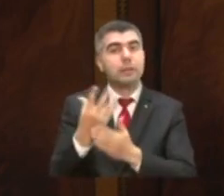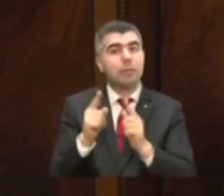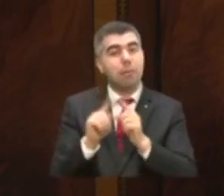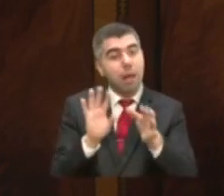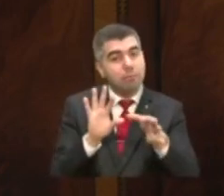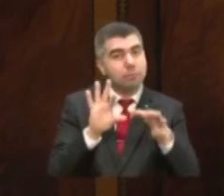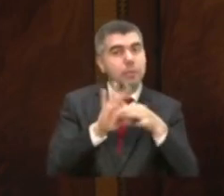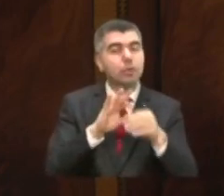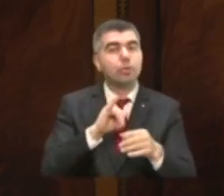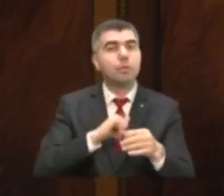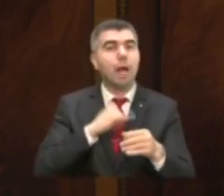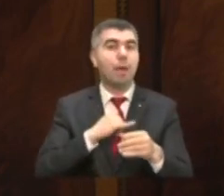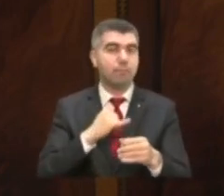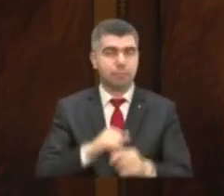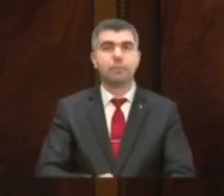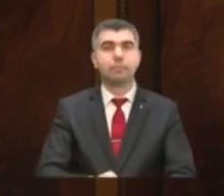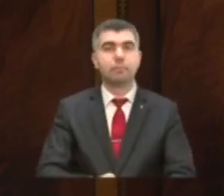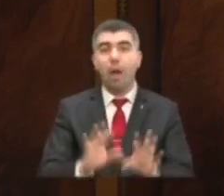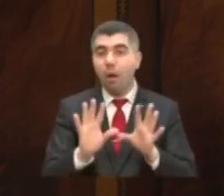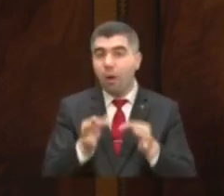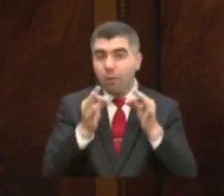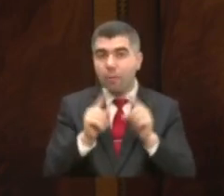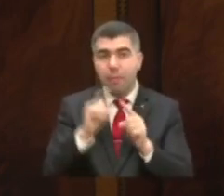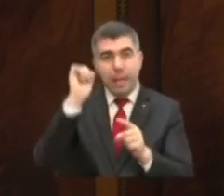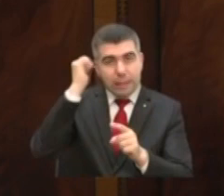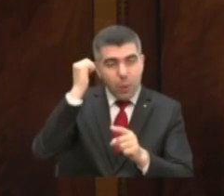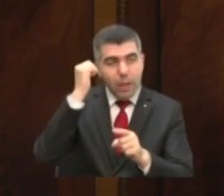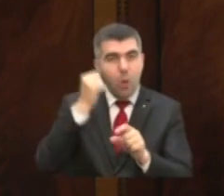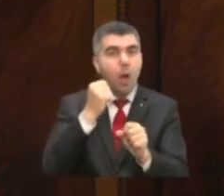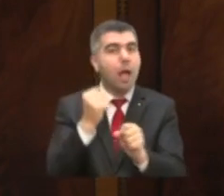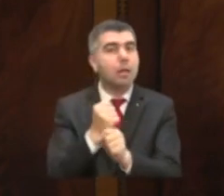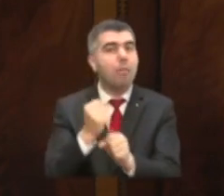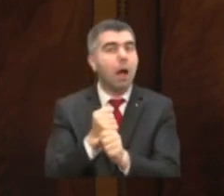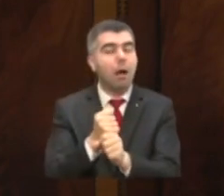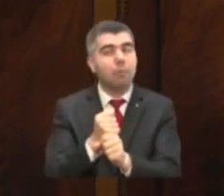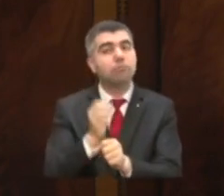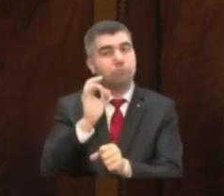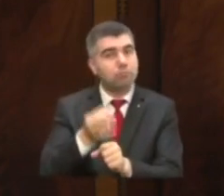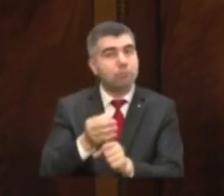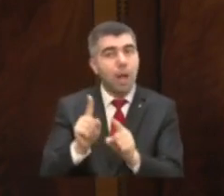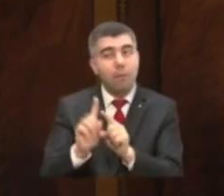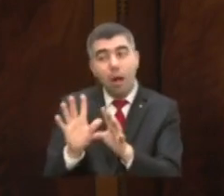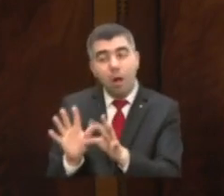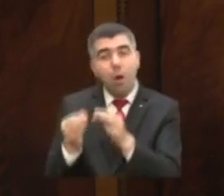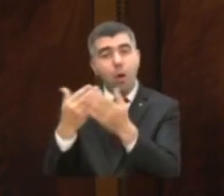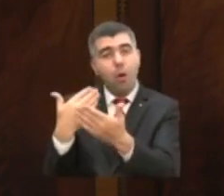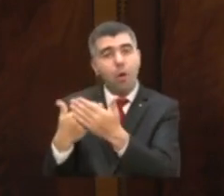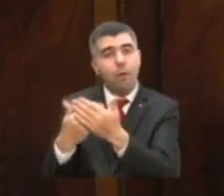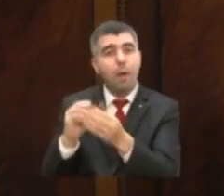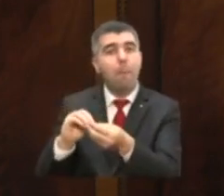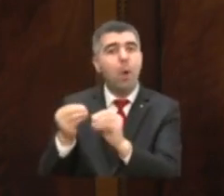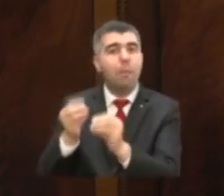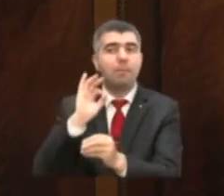للشباب تقوم بالأساس على التكوين والتشغيل، قادرة على إيجاد حلول واقعية لمشاكلهم